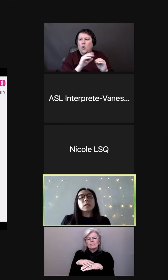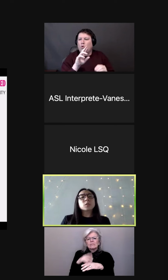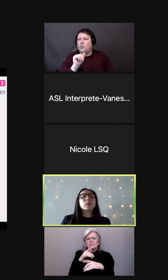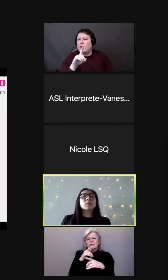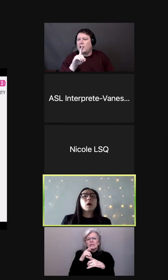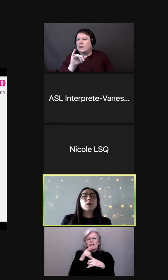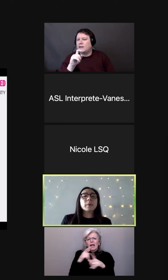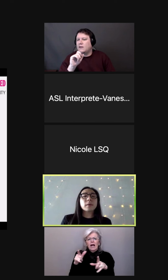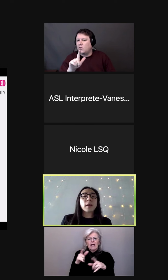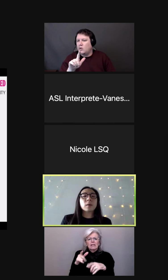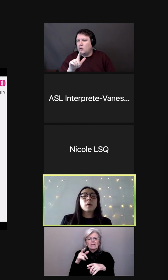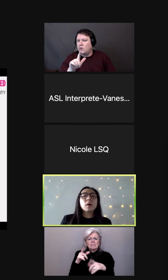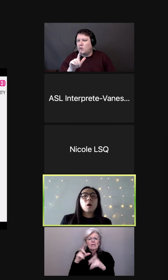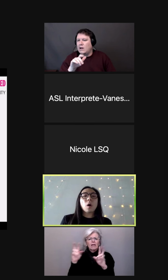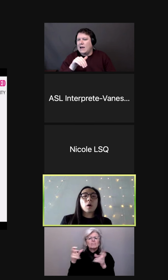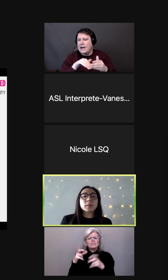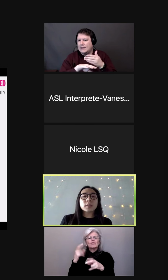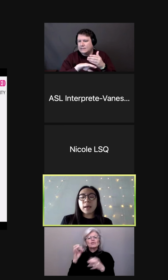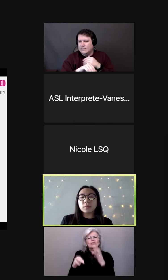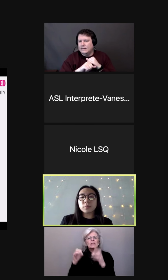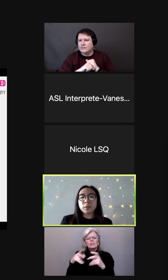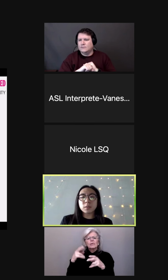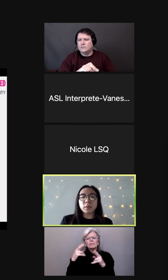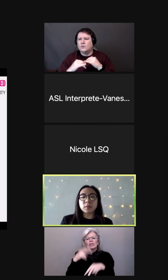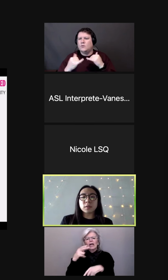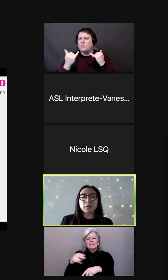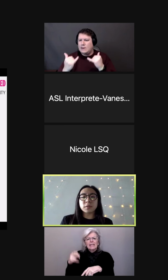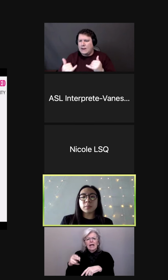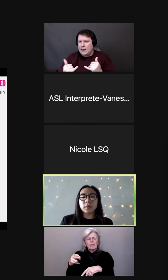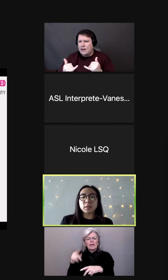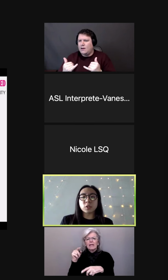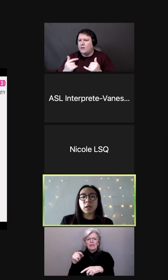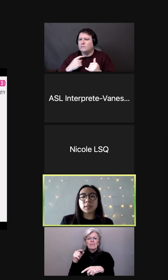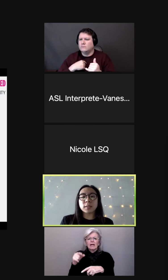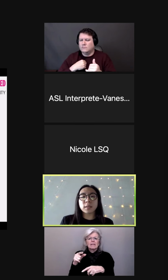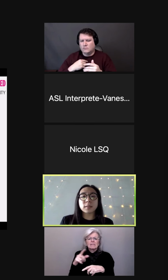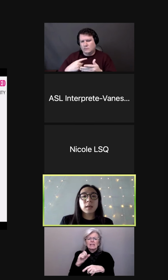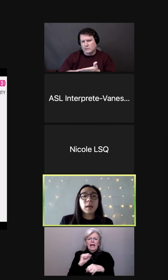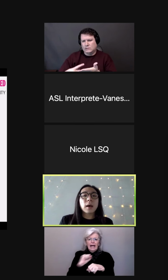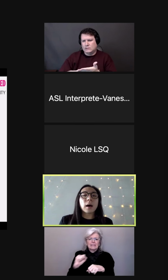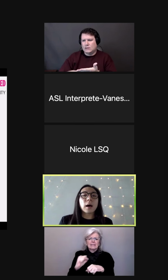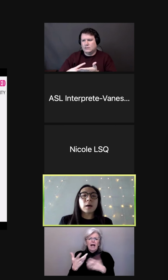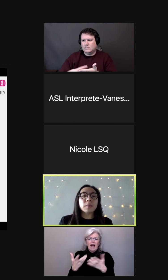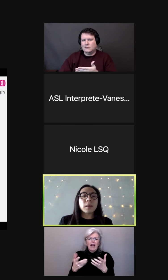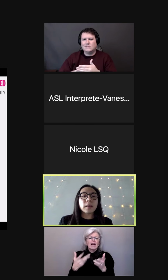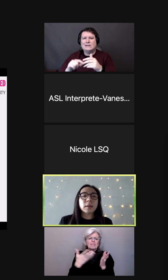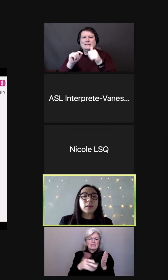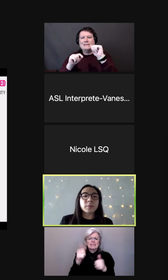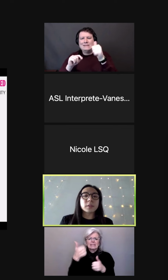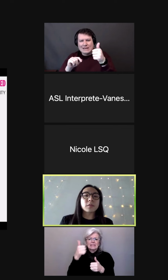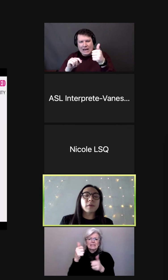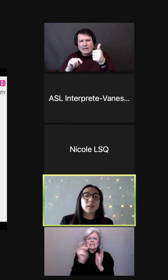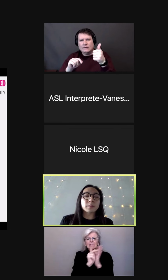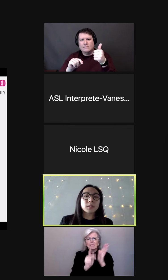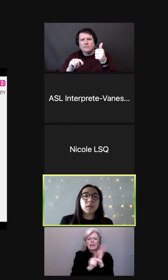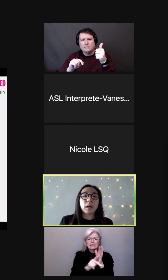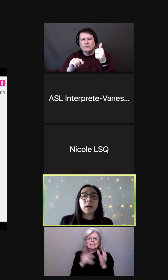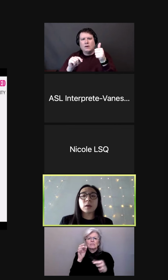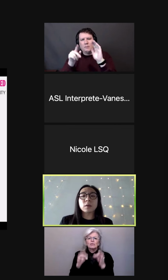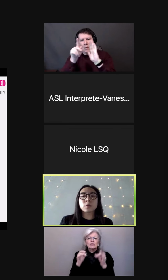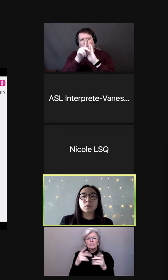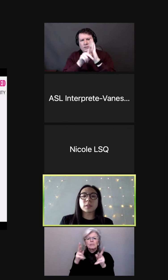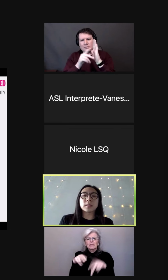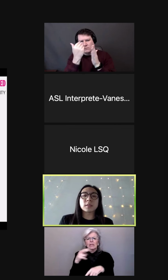justice pour les personnes handicapées, c'est radical. Voici les dix principes de la justice pour les personnes